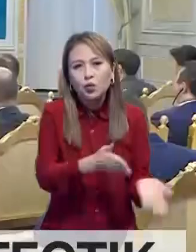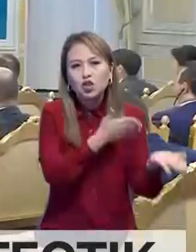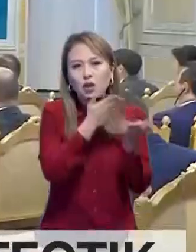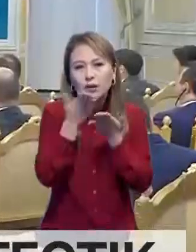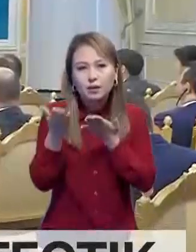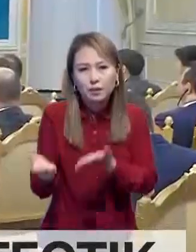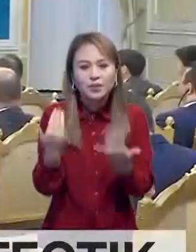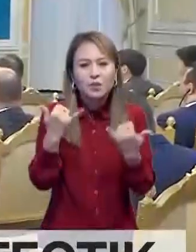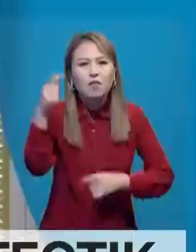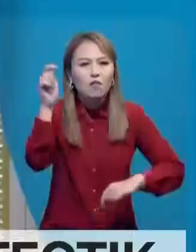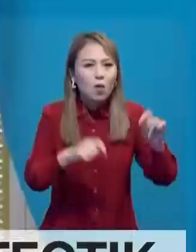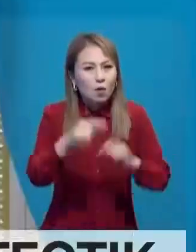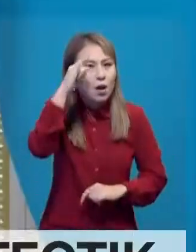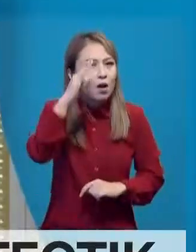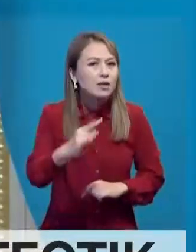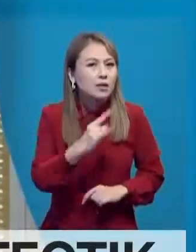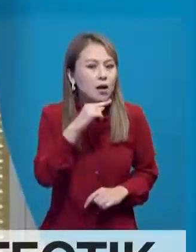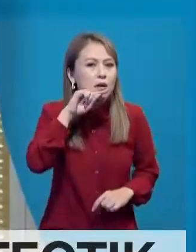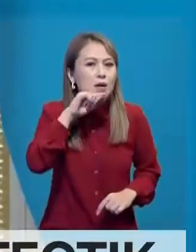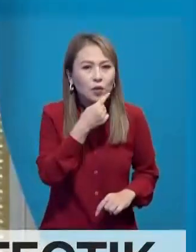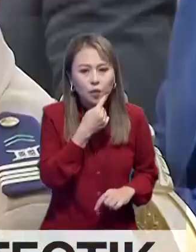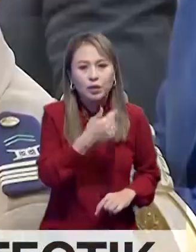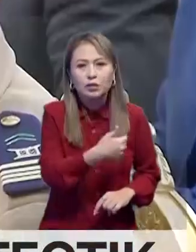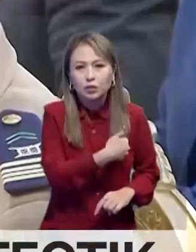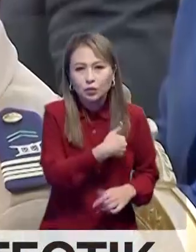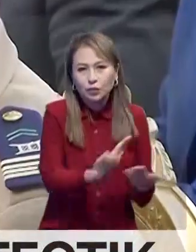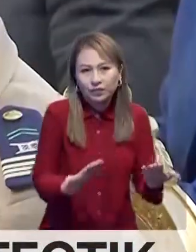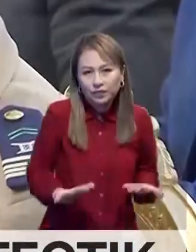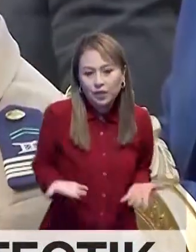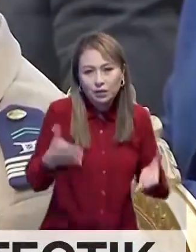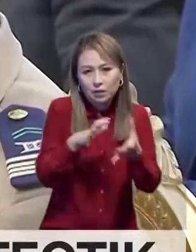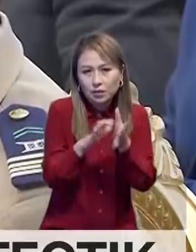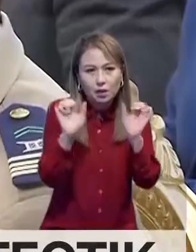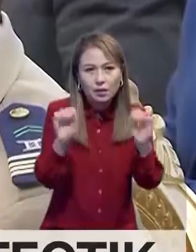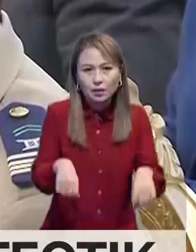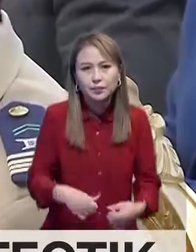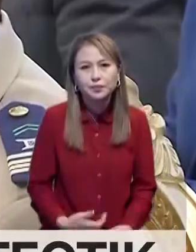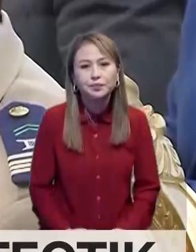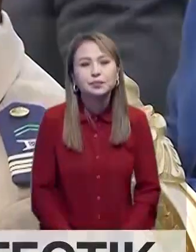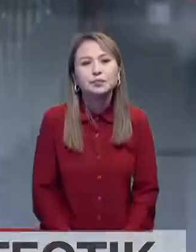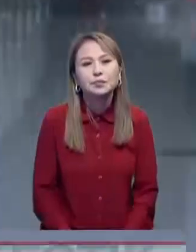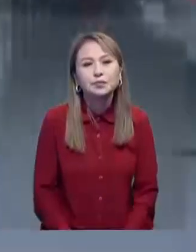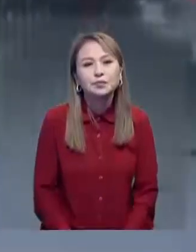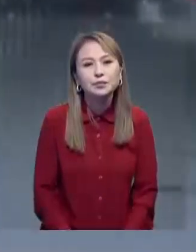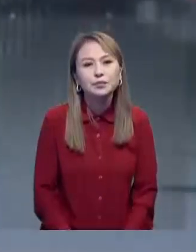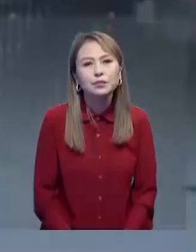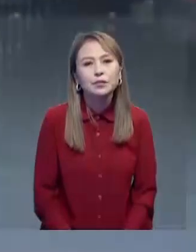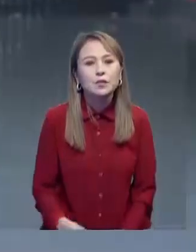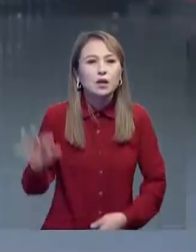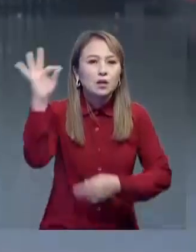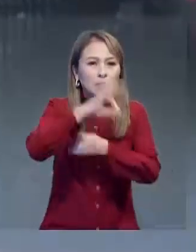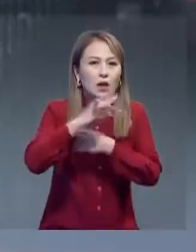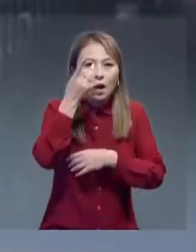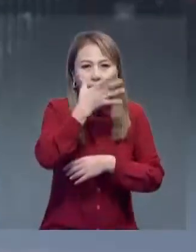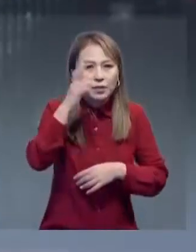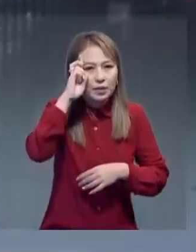шақырдым. Олар форумда Қазақстанның экономикалық әлеуетімен таныса алады. Батыс